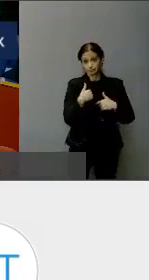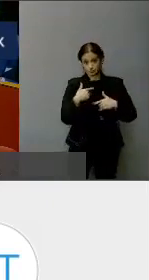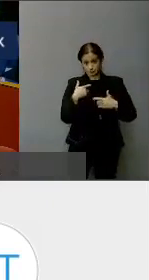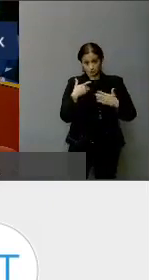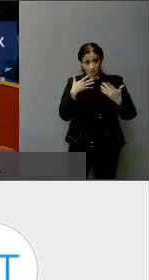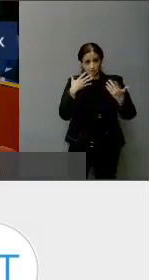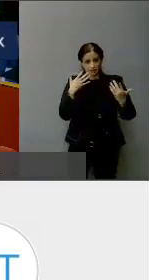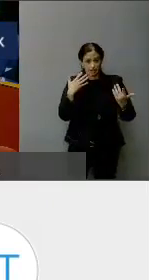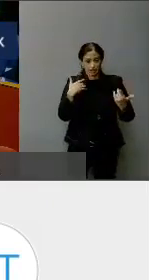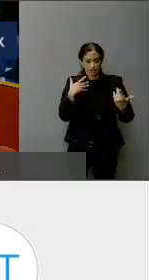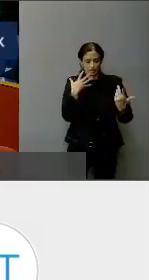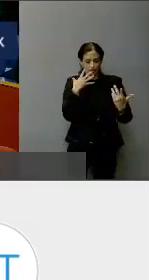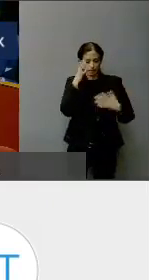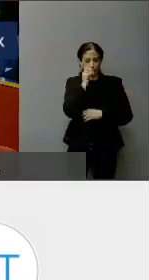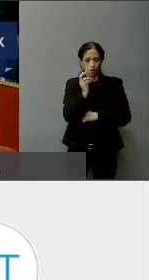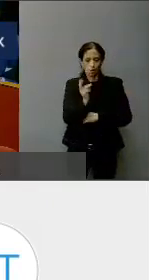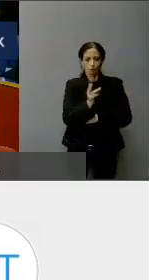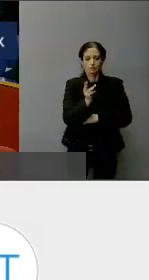incomprensibile